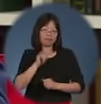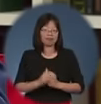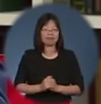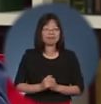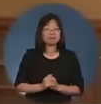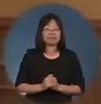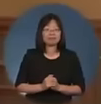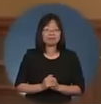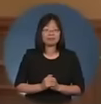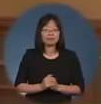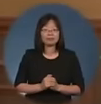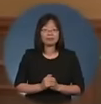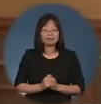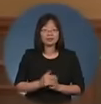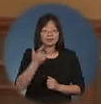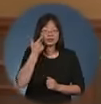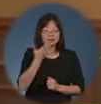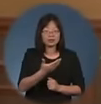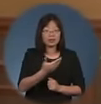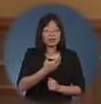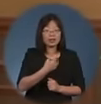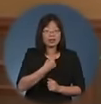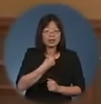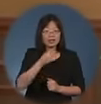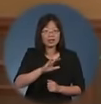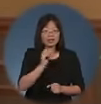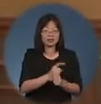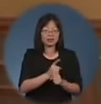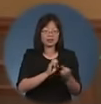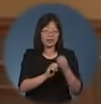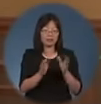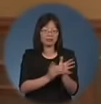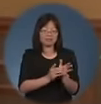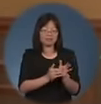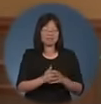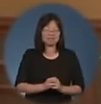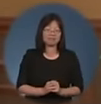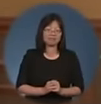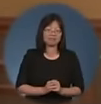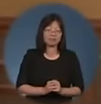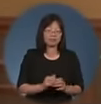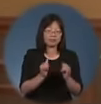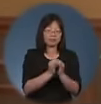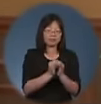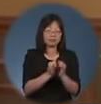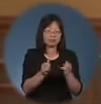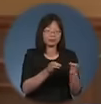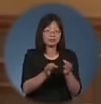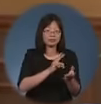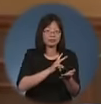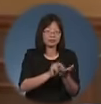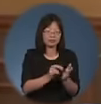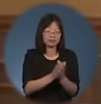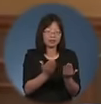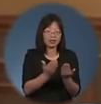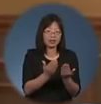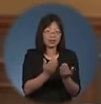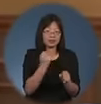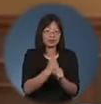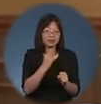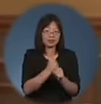거였습니다 제가 질문하려고 했는데 이미 답이 나와 버렸습니다 인간 시장 나온게